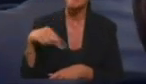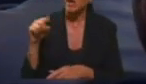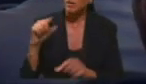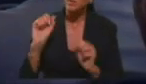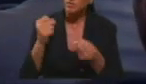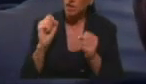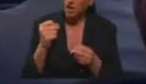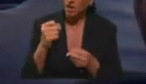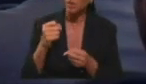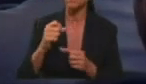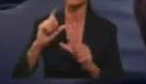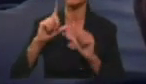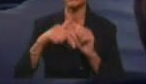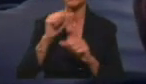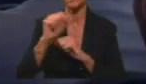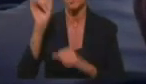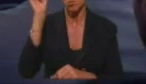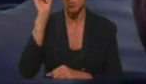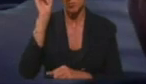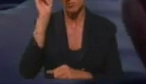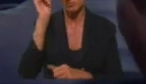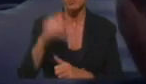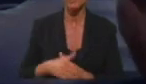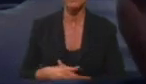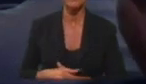no jest to kłopot, tak.